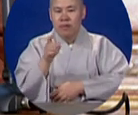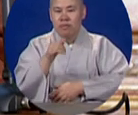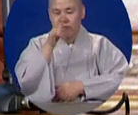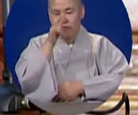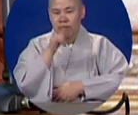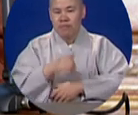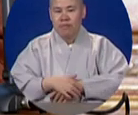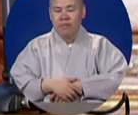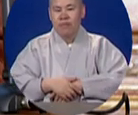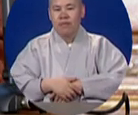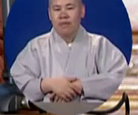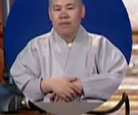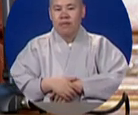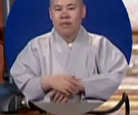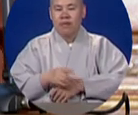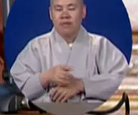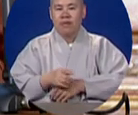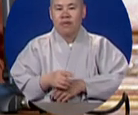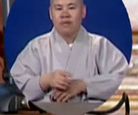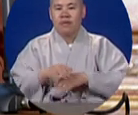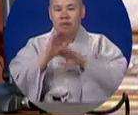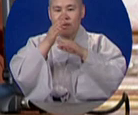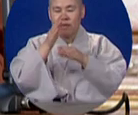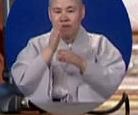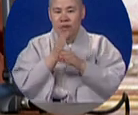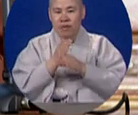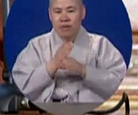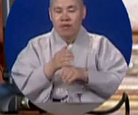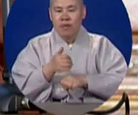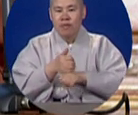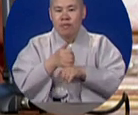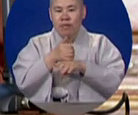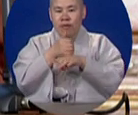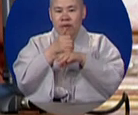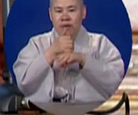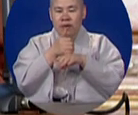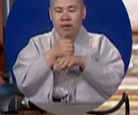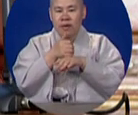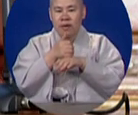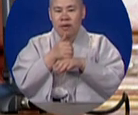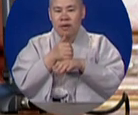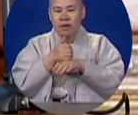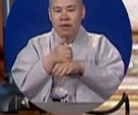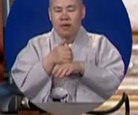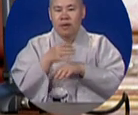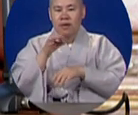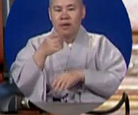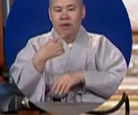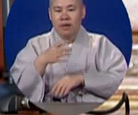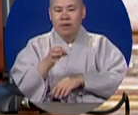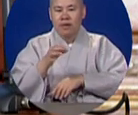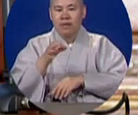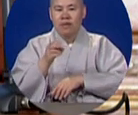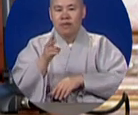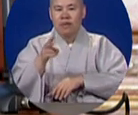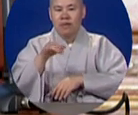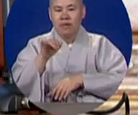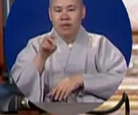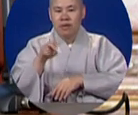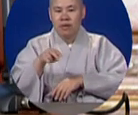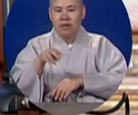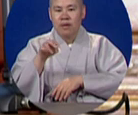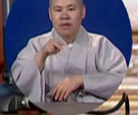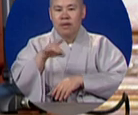그런 말씀이 있어요 보살은 응여시 생 청정심이니